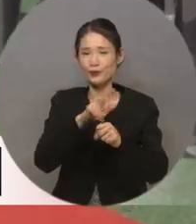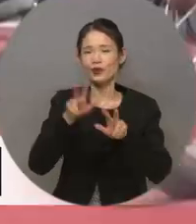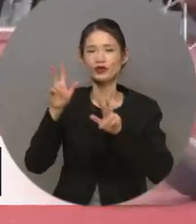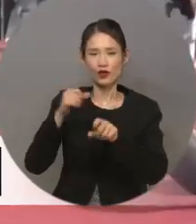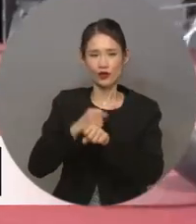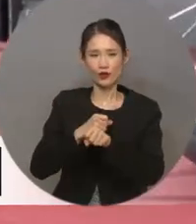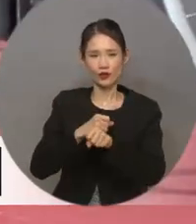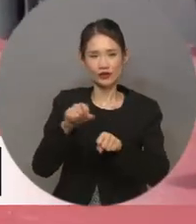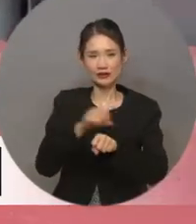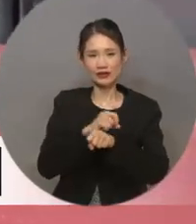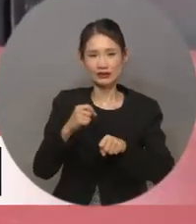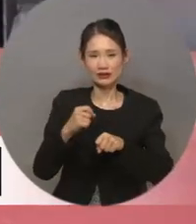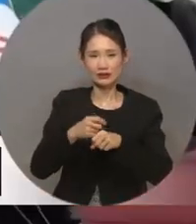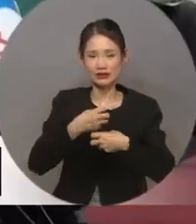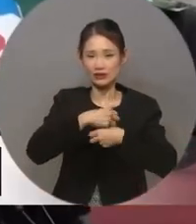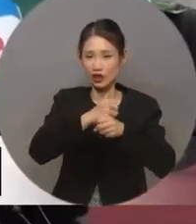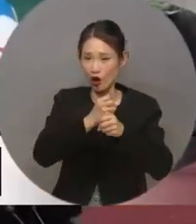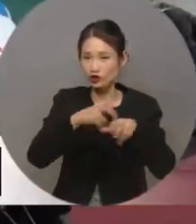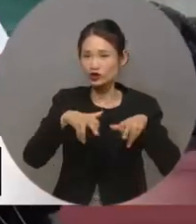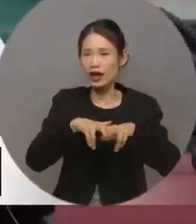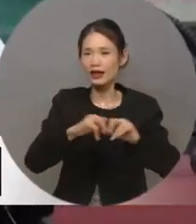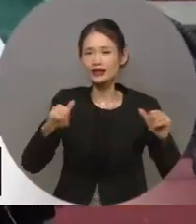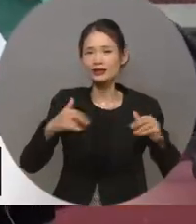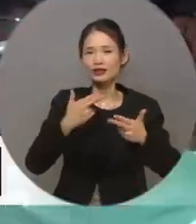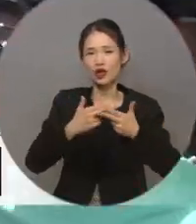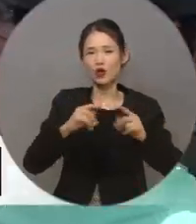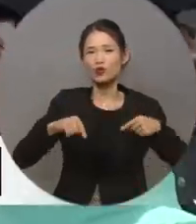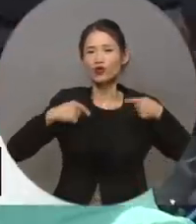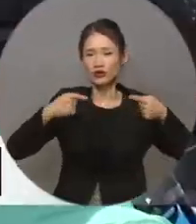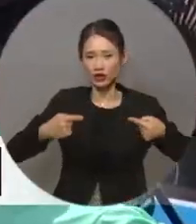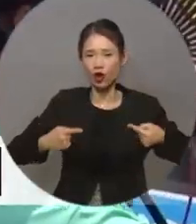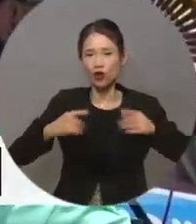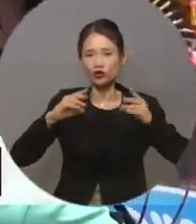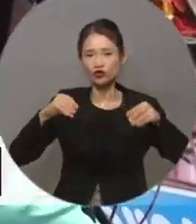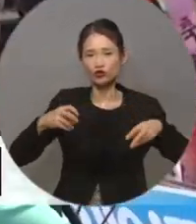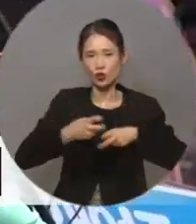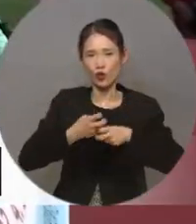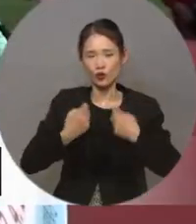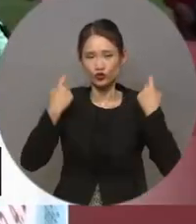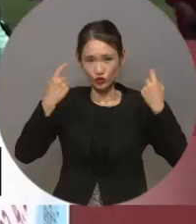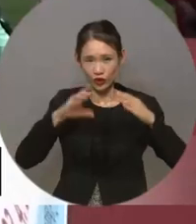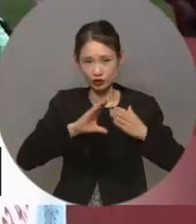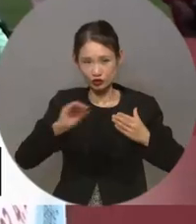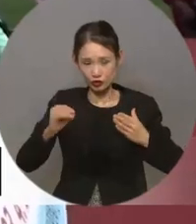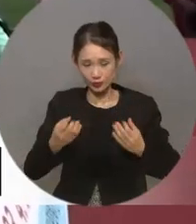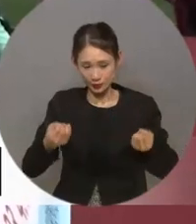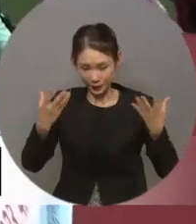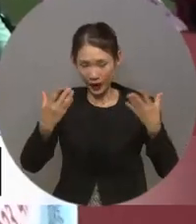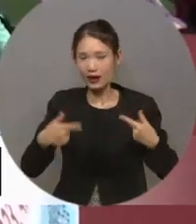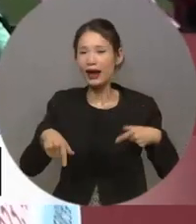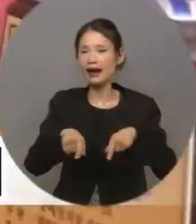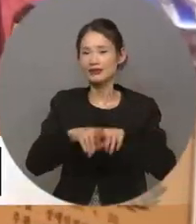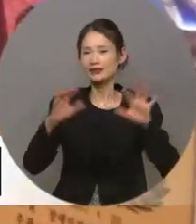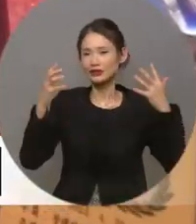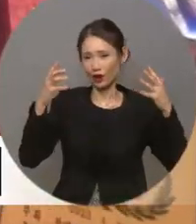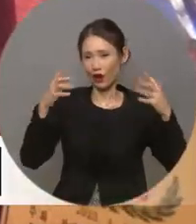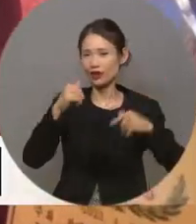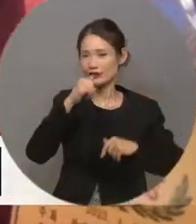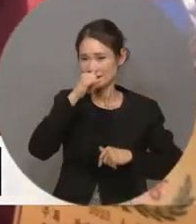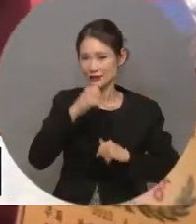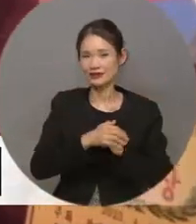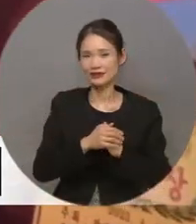특히 척수장애인협회 회원들의 휠체어 국토순례 출발식을 같이 응원하는 자리도 마련되었습니다.